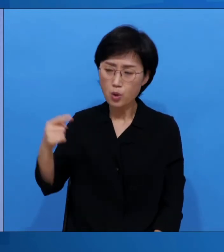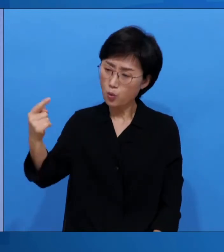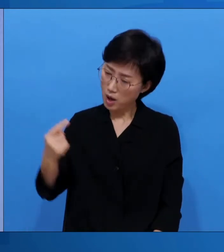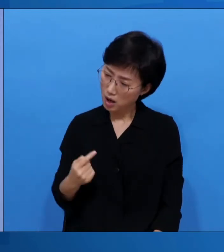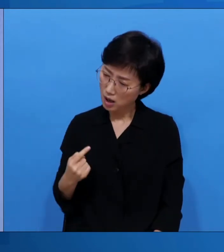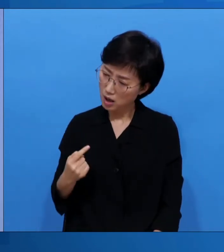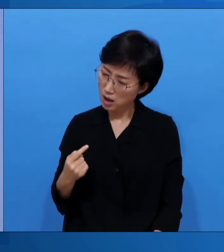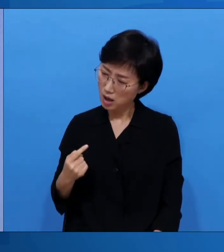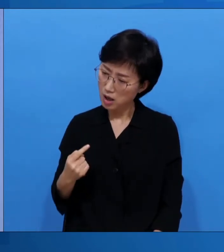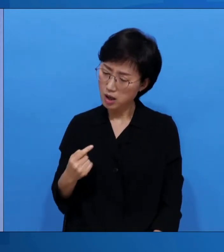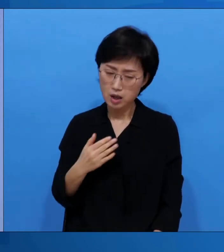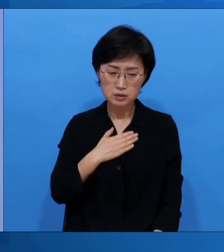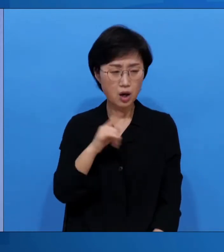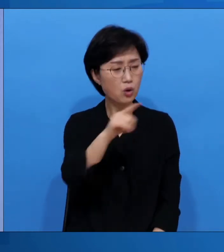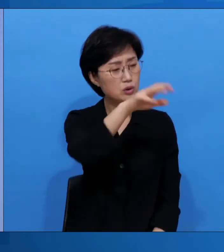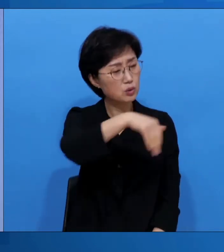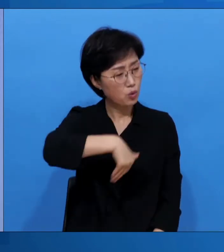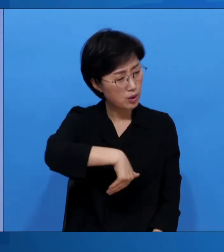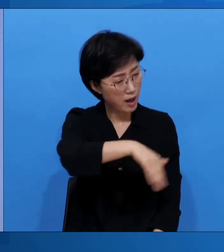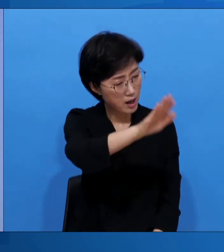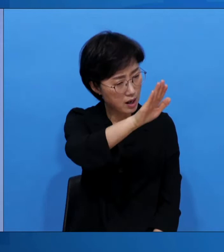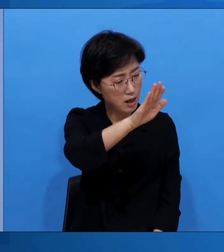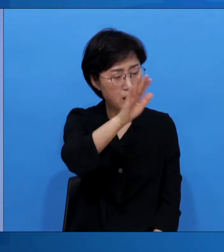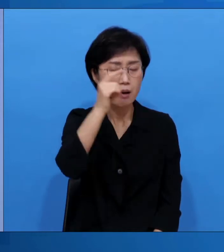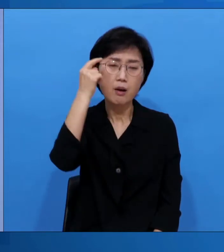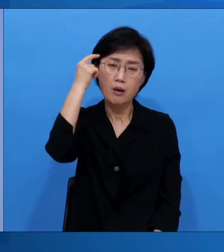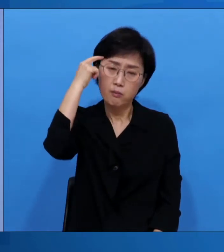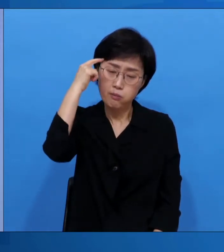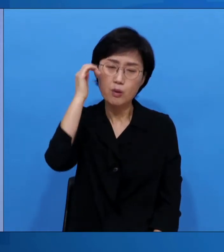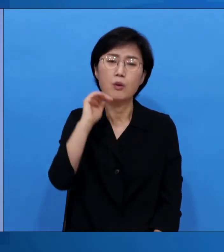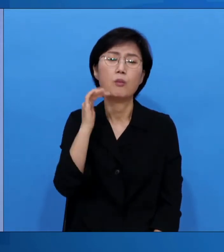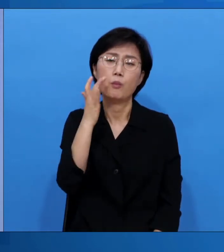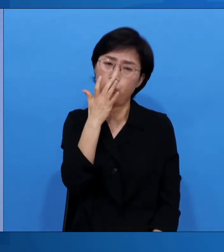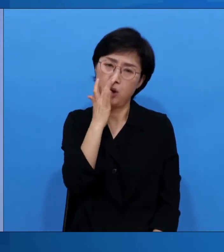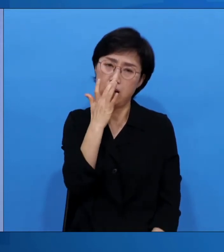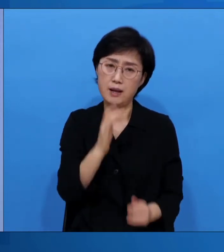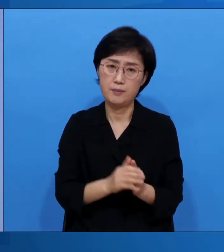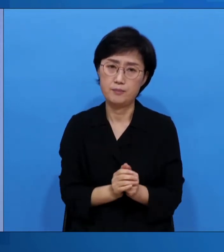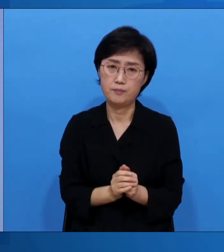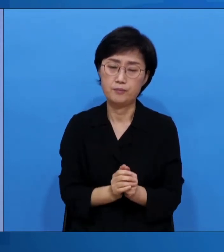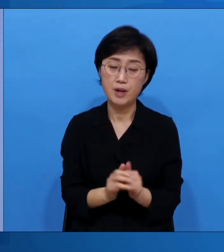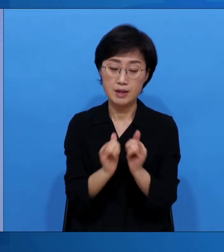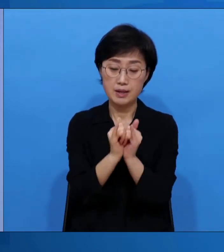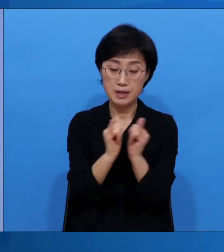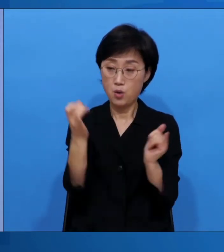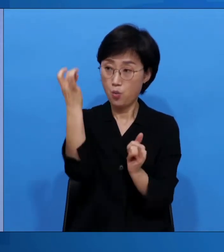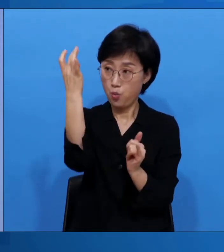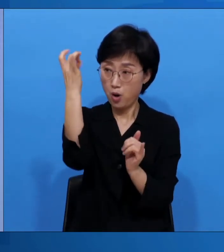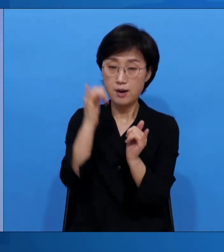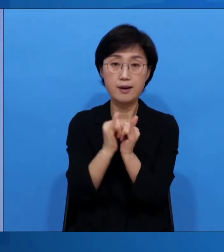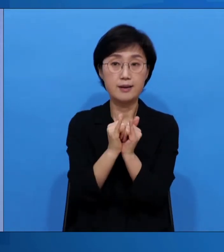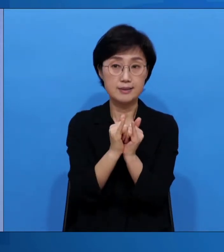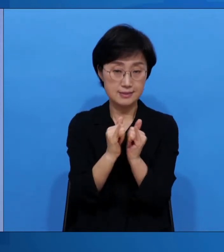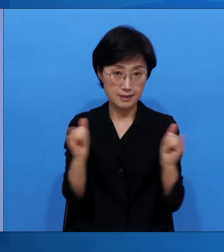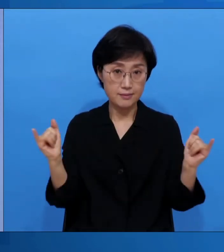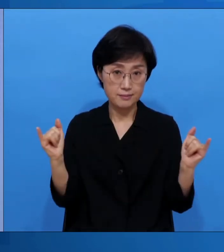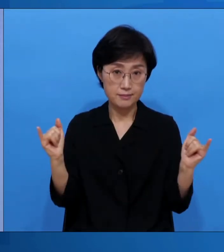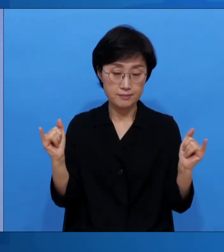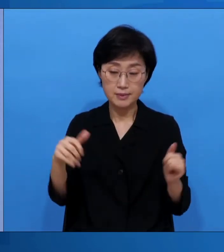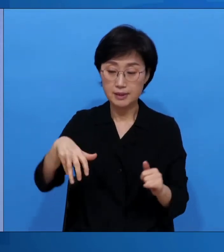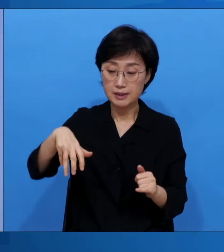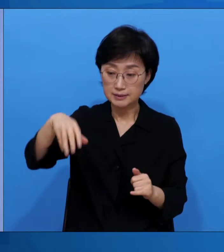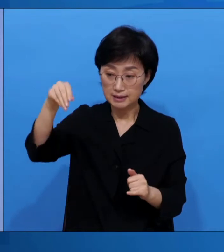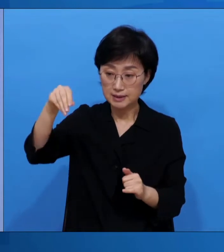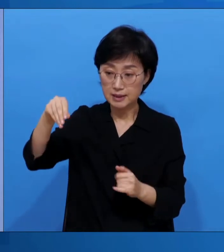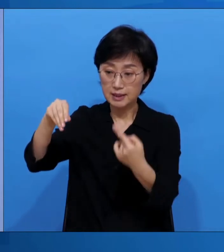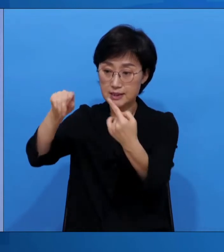where and to where, they don't know where to go. 원래 인간을 창세기 1장 27절 하나님의 형상대로 창조했어요. In Genesis chapter